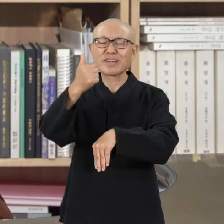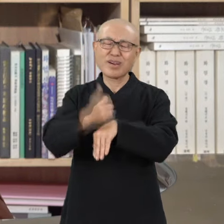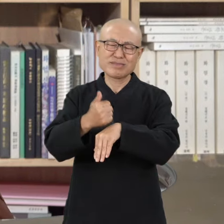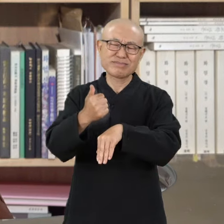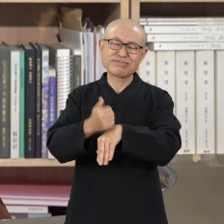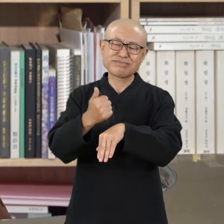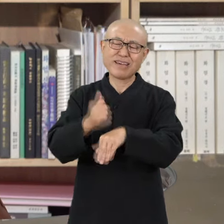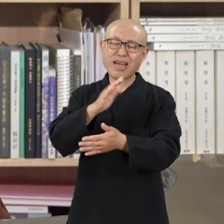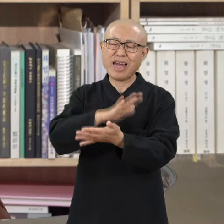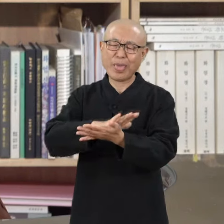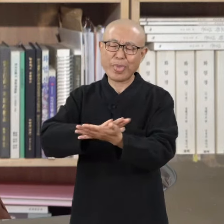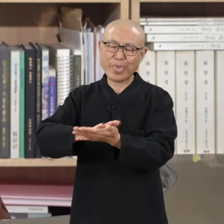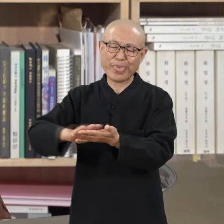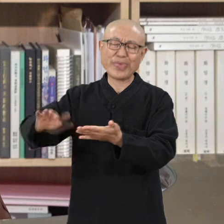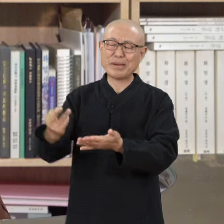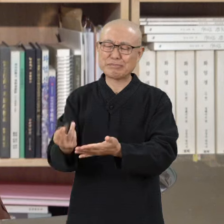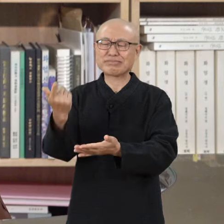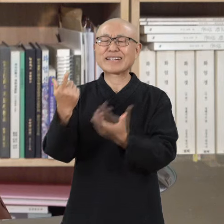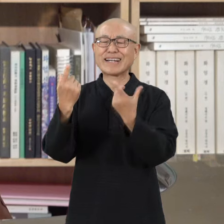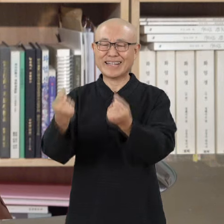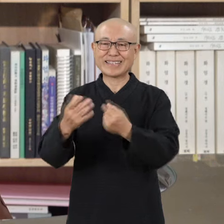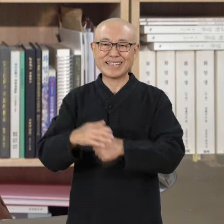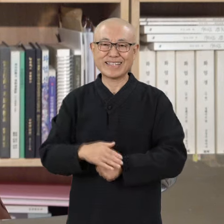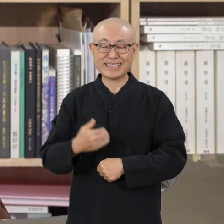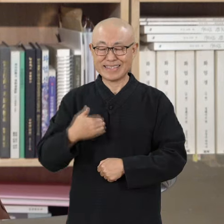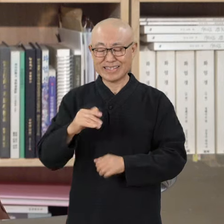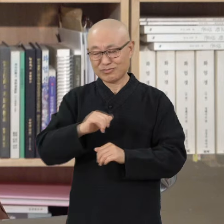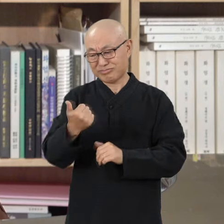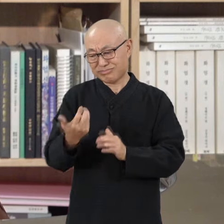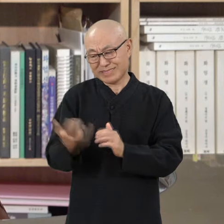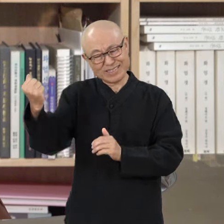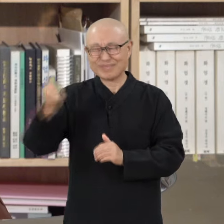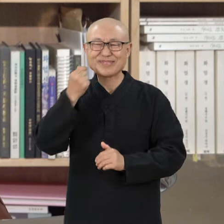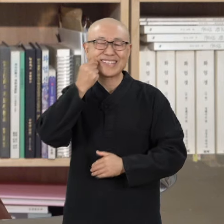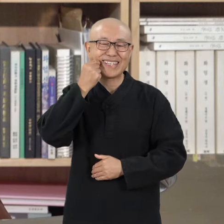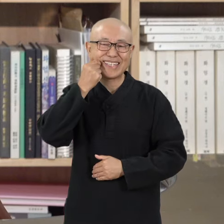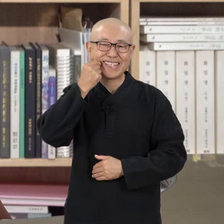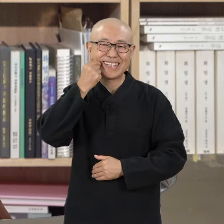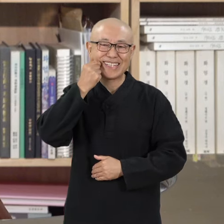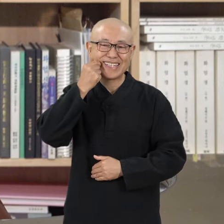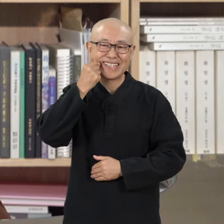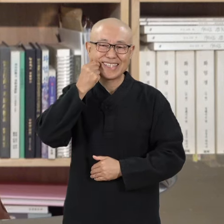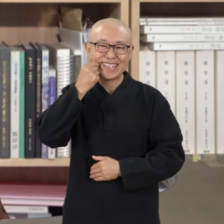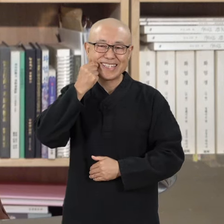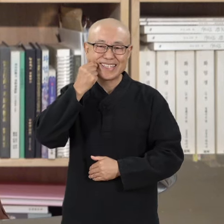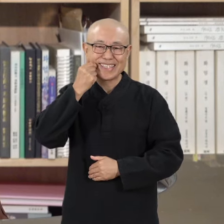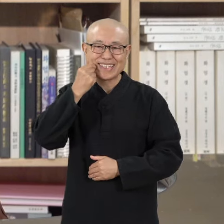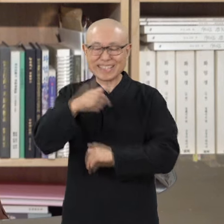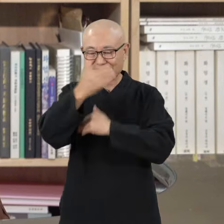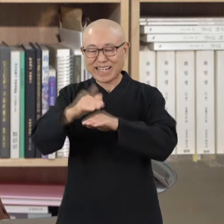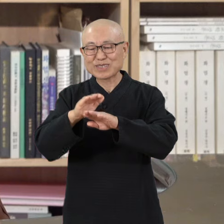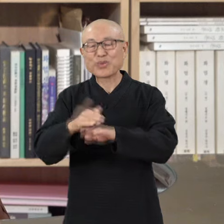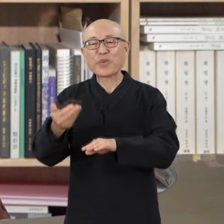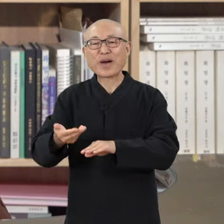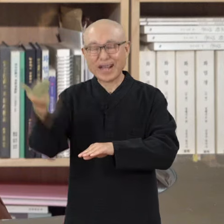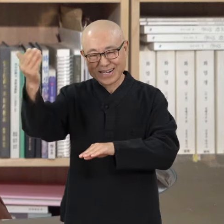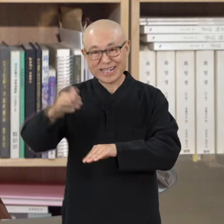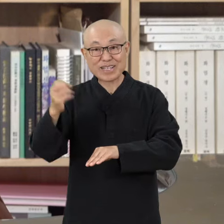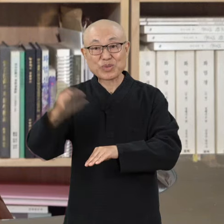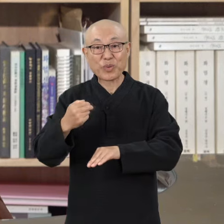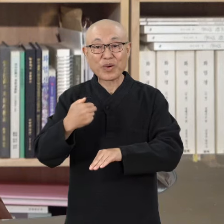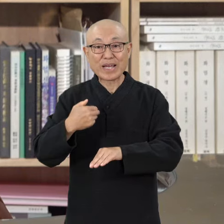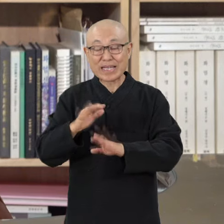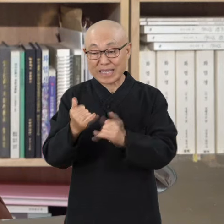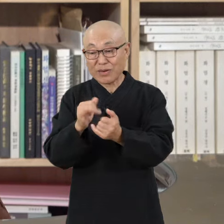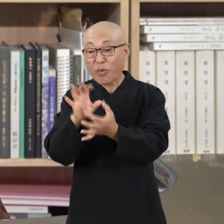다 없어지는 겁니다 제가 가져갈 것도 아니고요 죽을 땐 다 놓고 가야 되고 또 그건 다